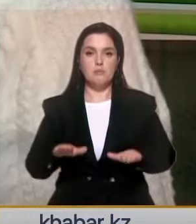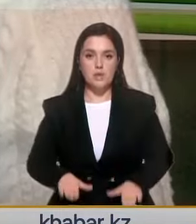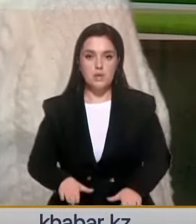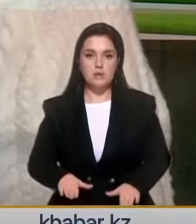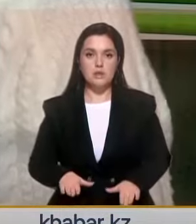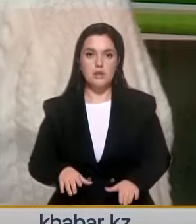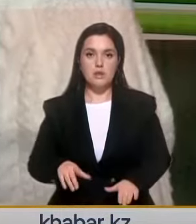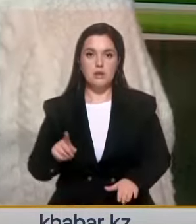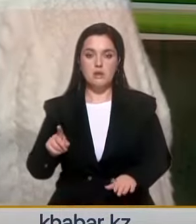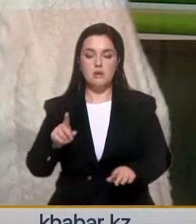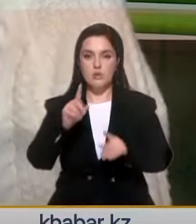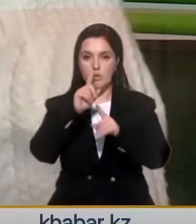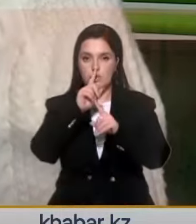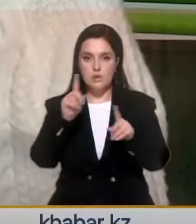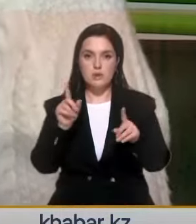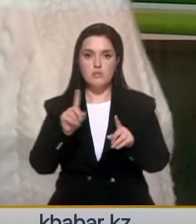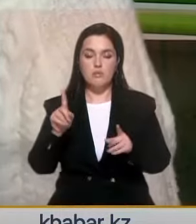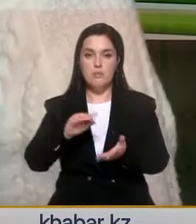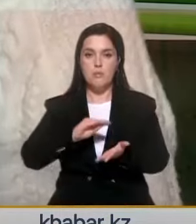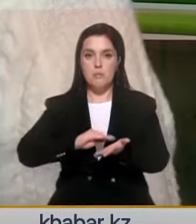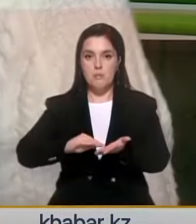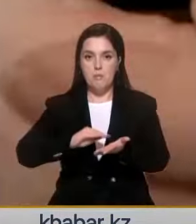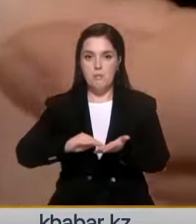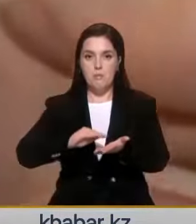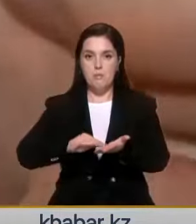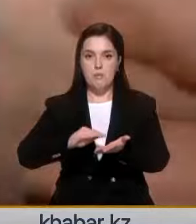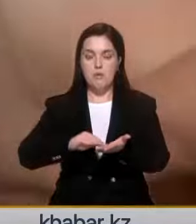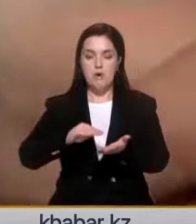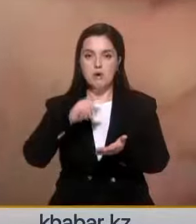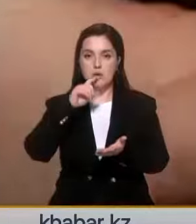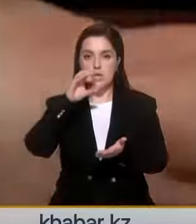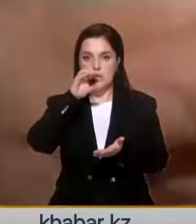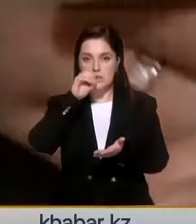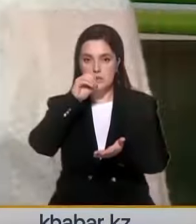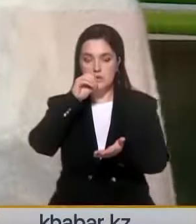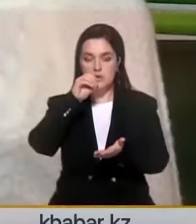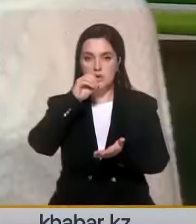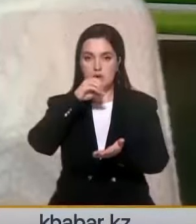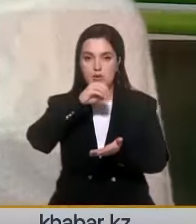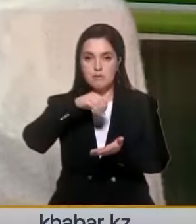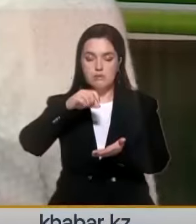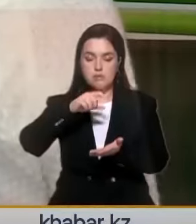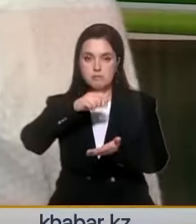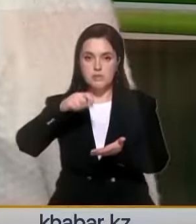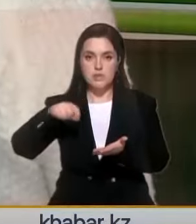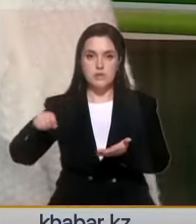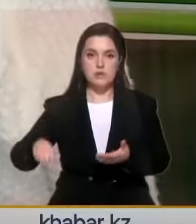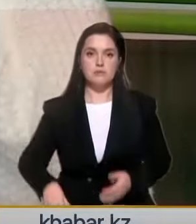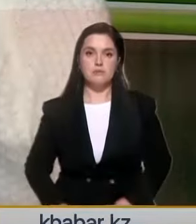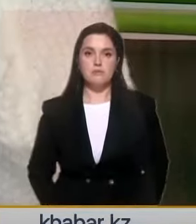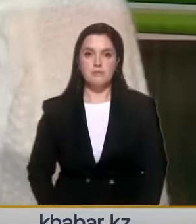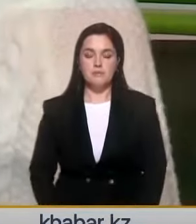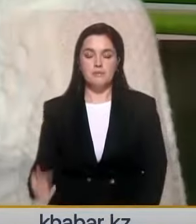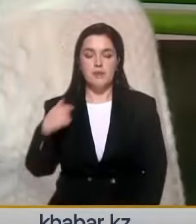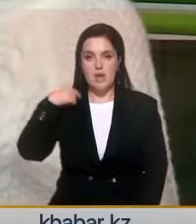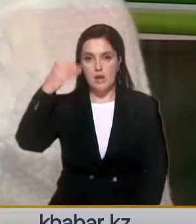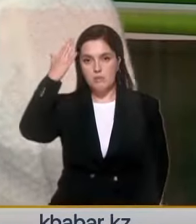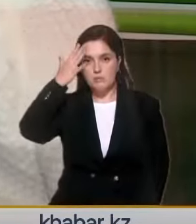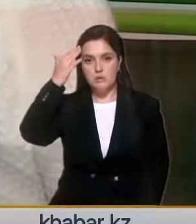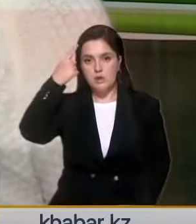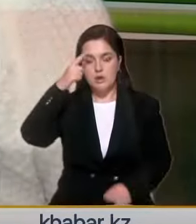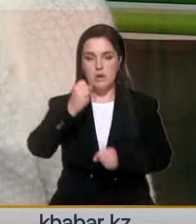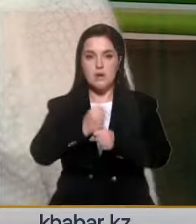Кирюша уникален тем что он пишет держа ручку зх он пишет У нас я мечтаю стать разработчиком игр чтобы делать